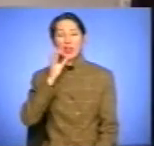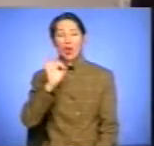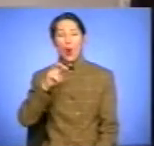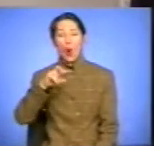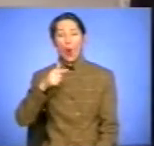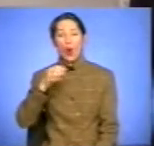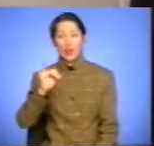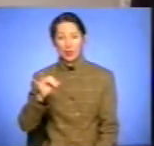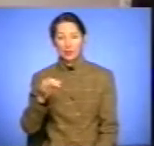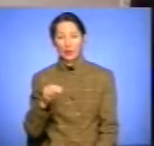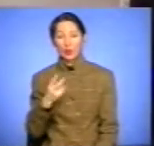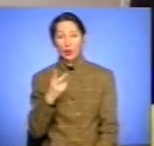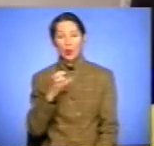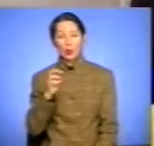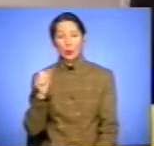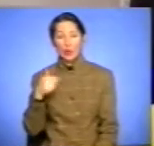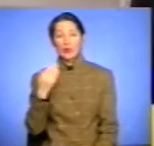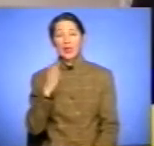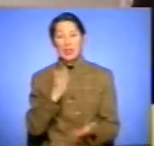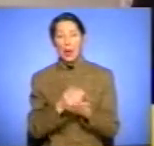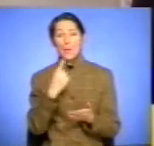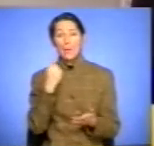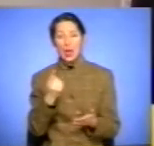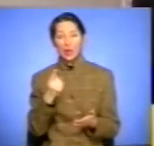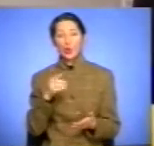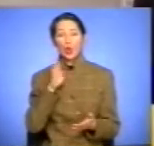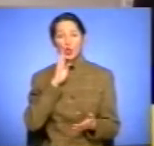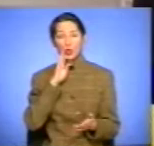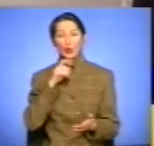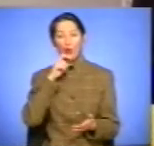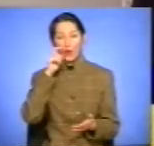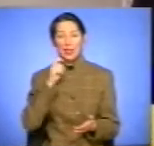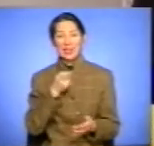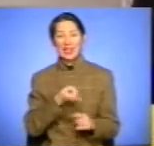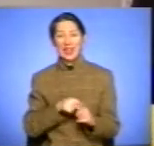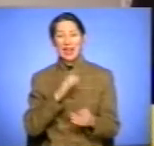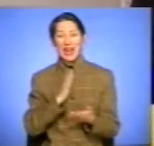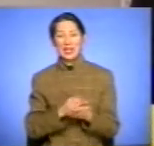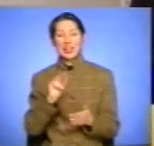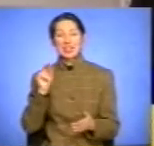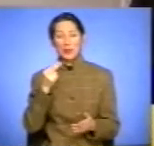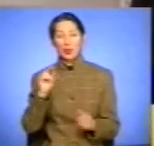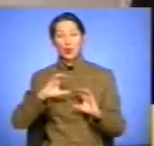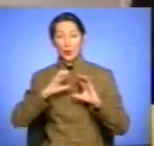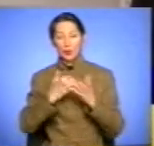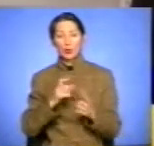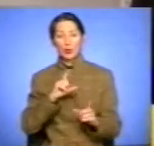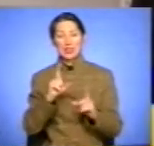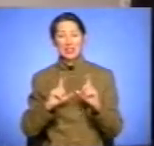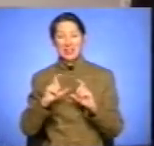жінкою в Україні яка стала чемпіонкою світу США і 14